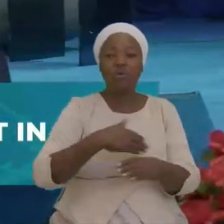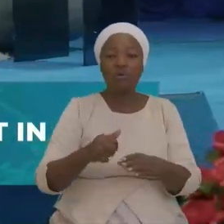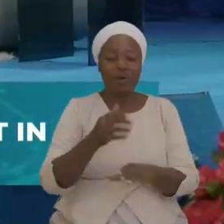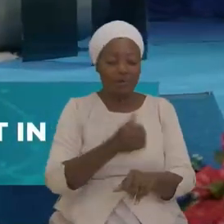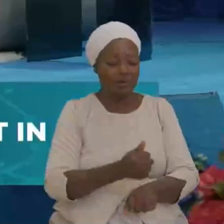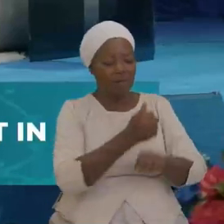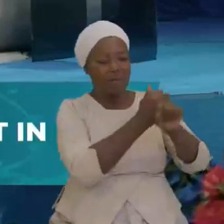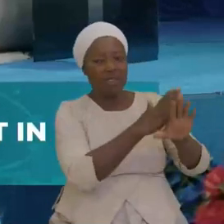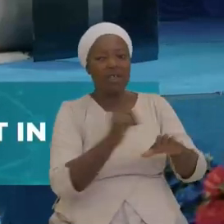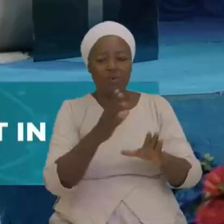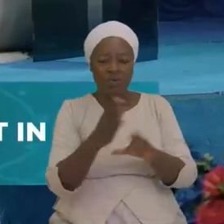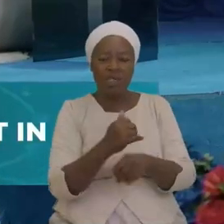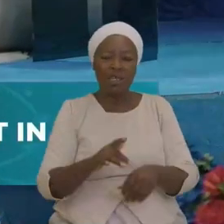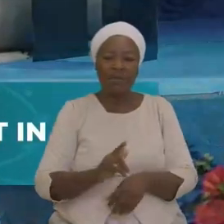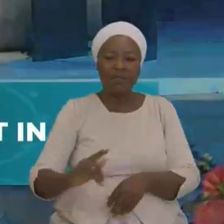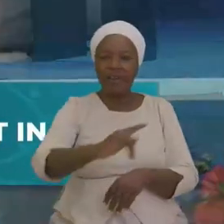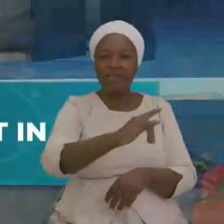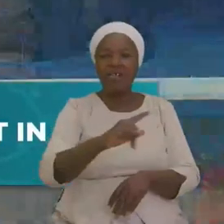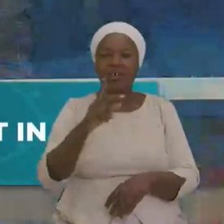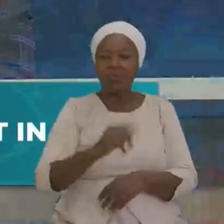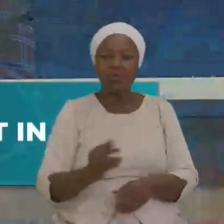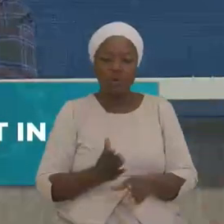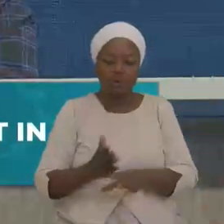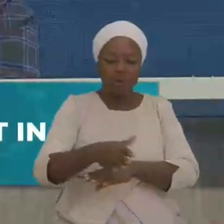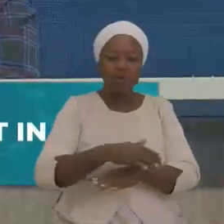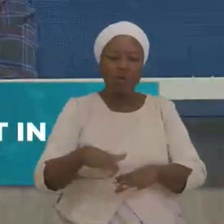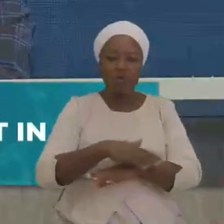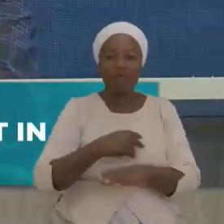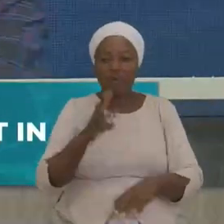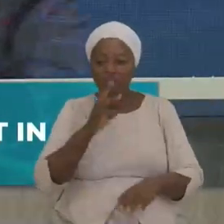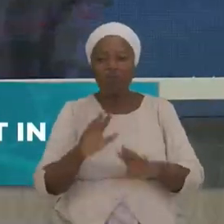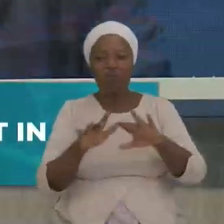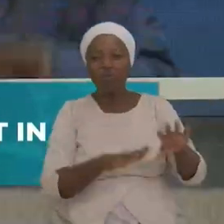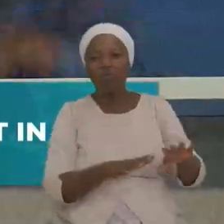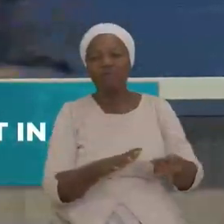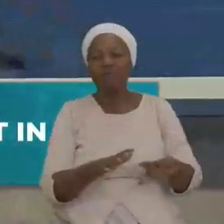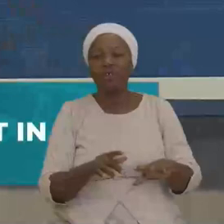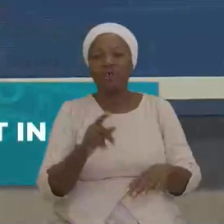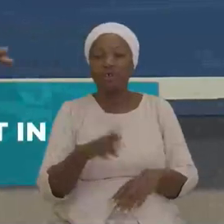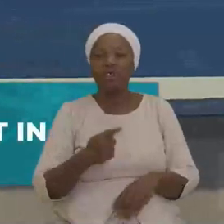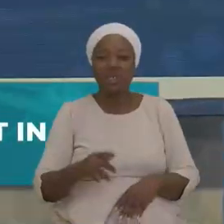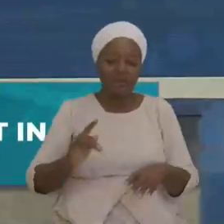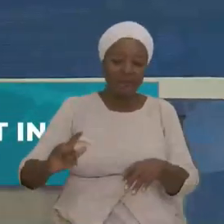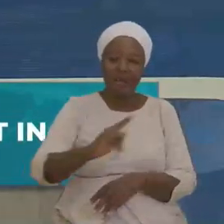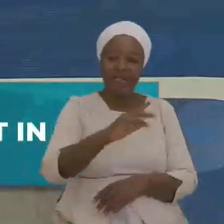montagnes. Vous prenez un avion et vous traversez, vous survolez les océans.